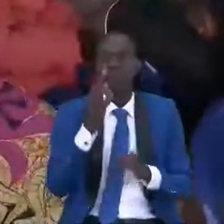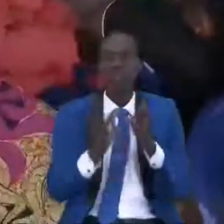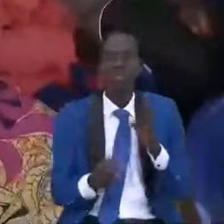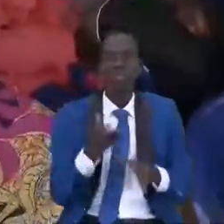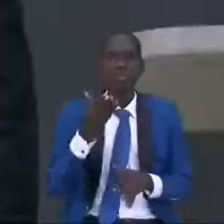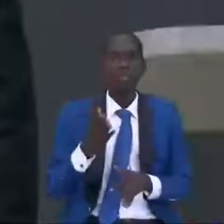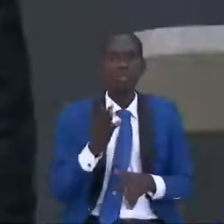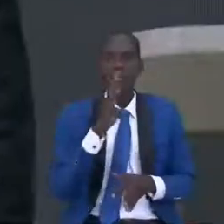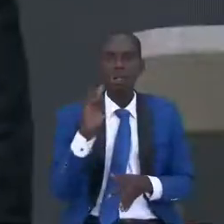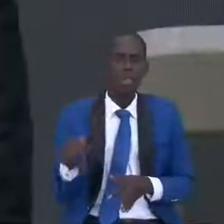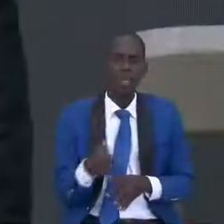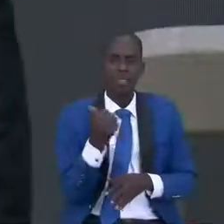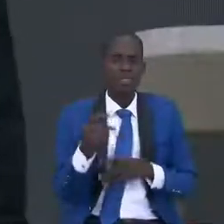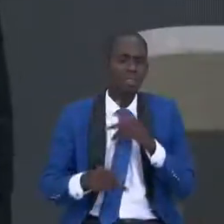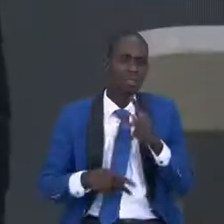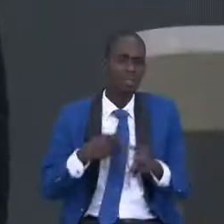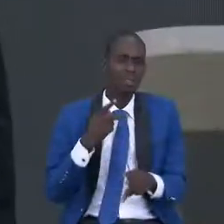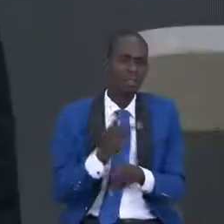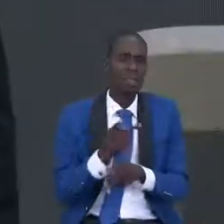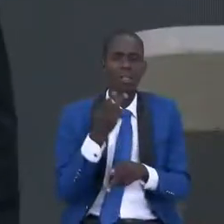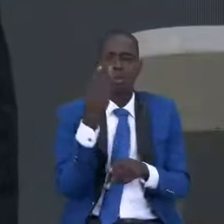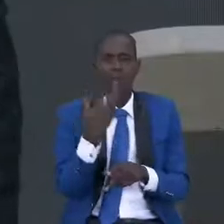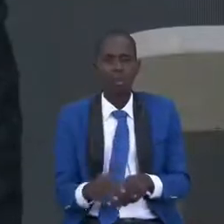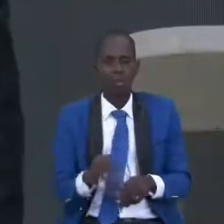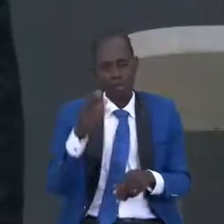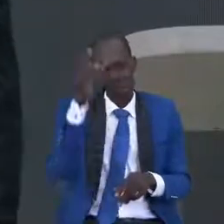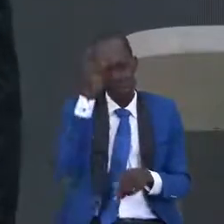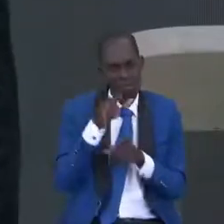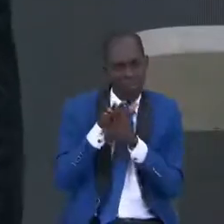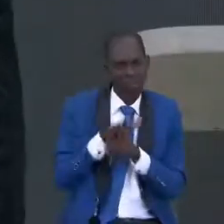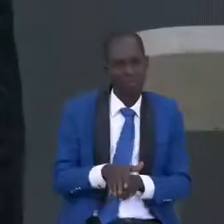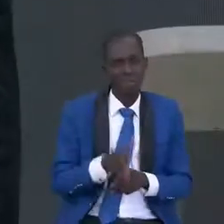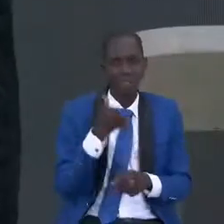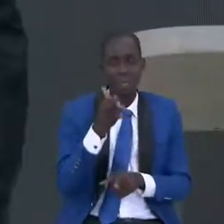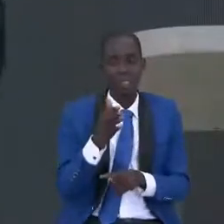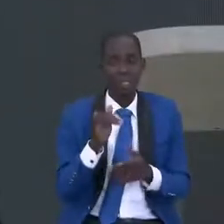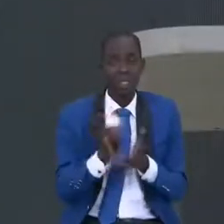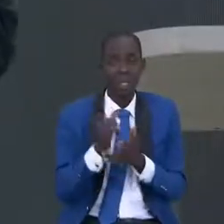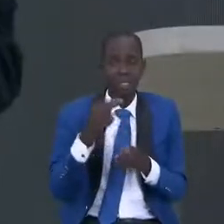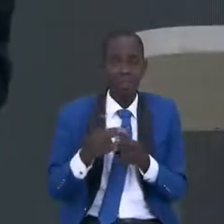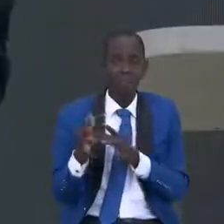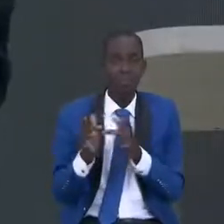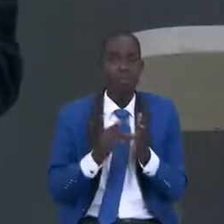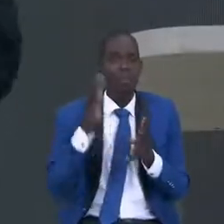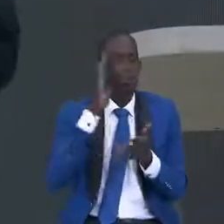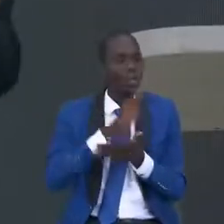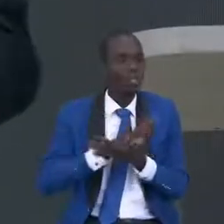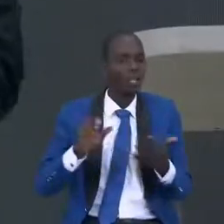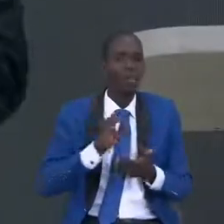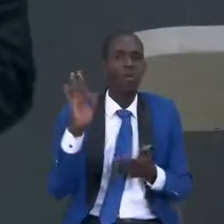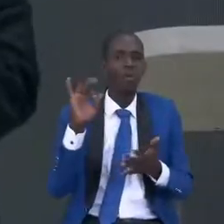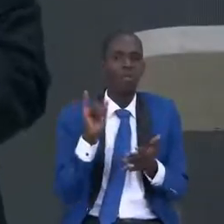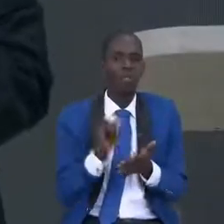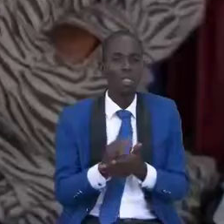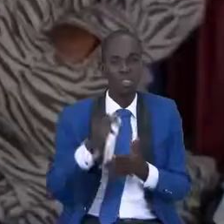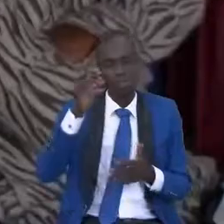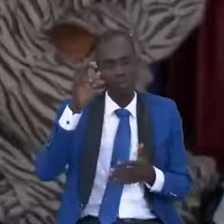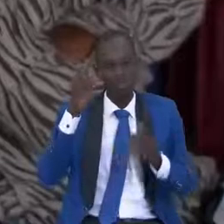S'il y a une oppression démoniaque là-bas, ce nom va balayer ce démon de ta vie aujourd'hui au nom